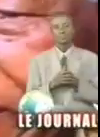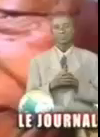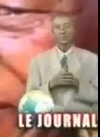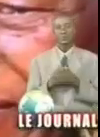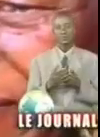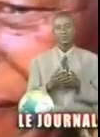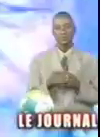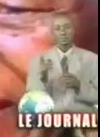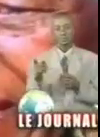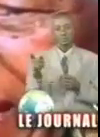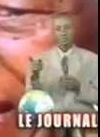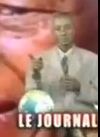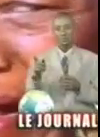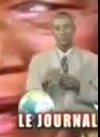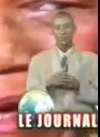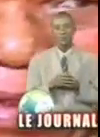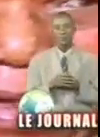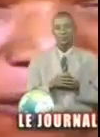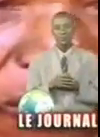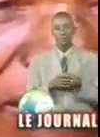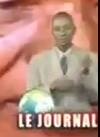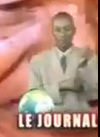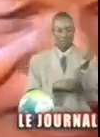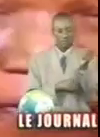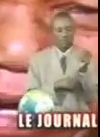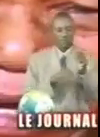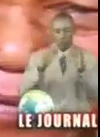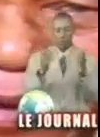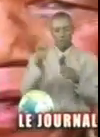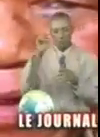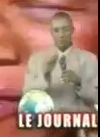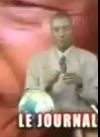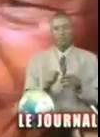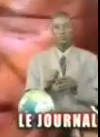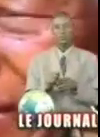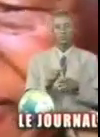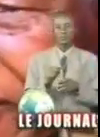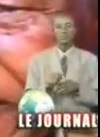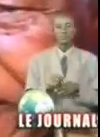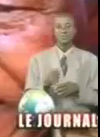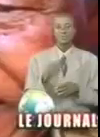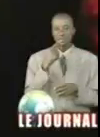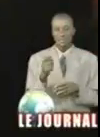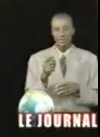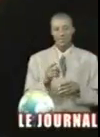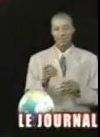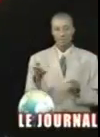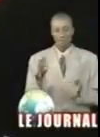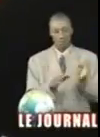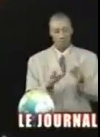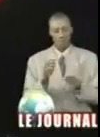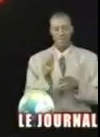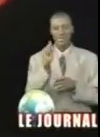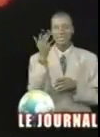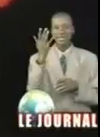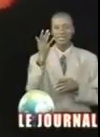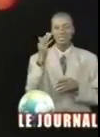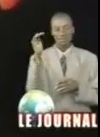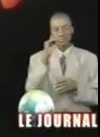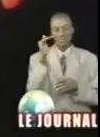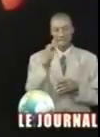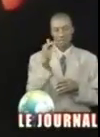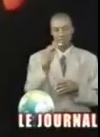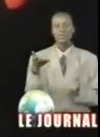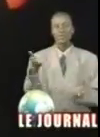la nation, comme l'appellent affectueusement les Sud-Africains, sera inhumé le 15 décembre prochain. La RDC, qui